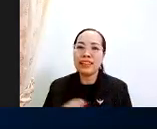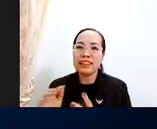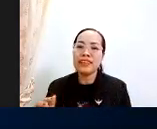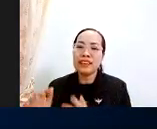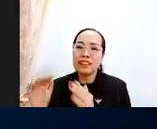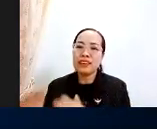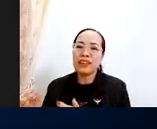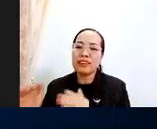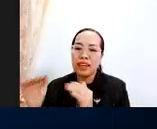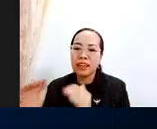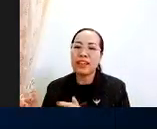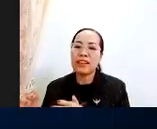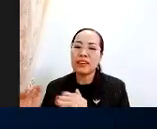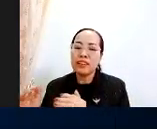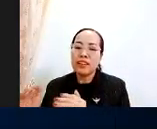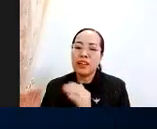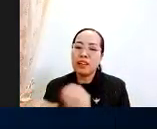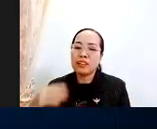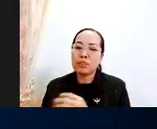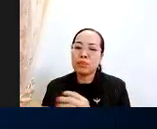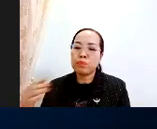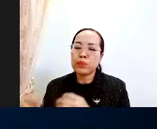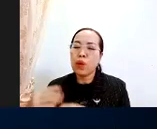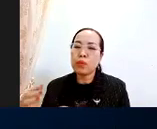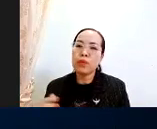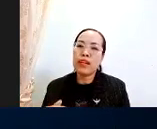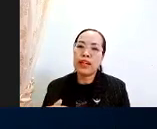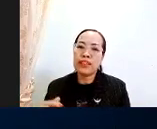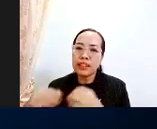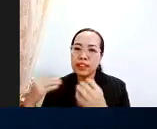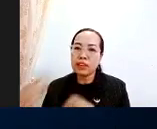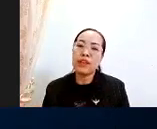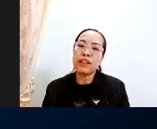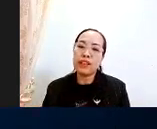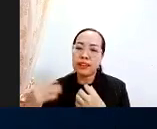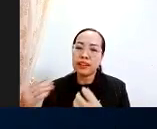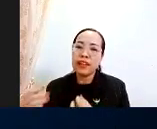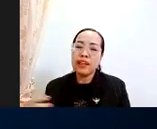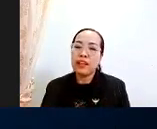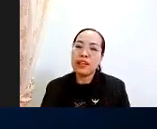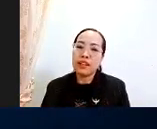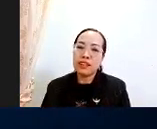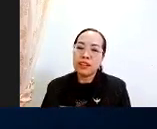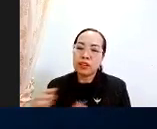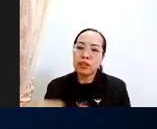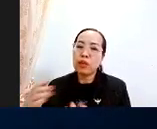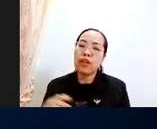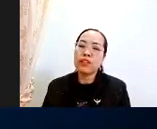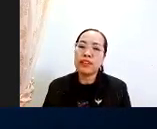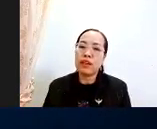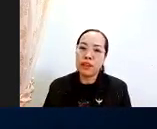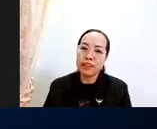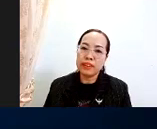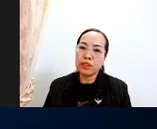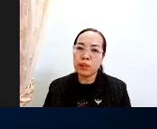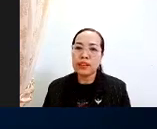cha, ní cứ dương trời tại hiên xoam khuôn anh hiên thơ hiên tựa khó